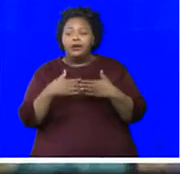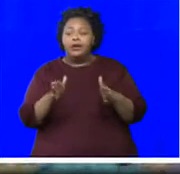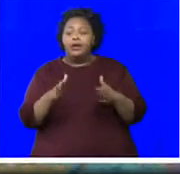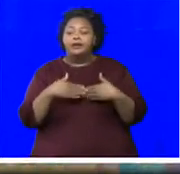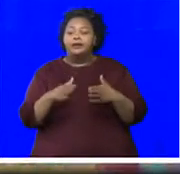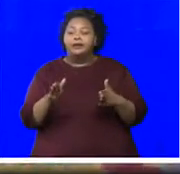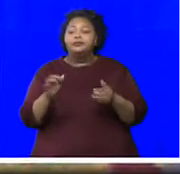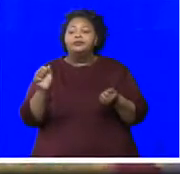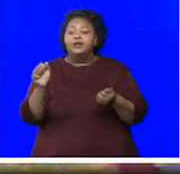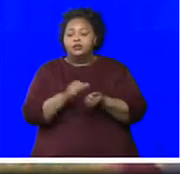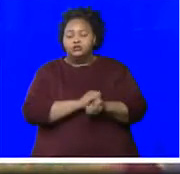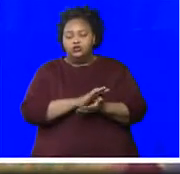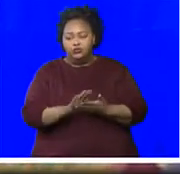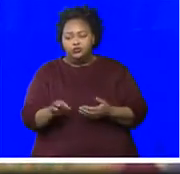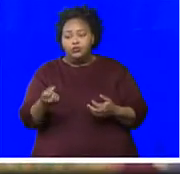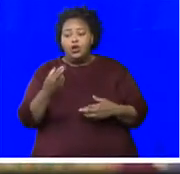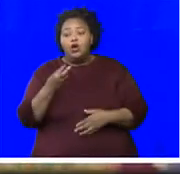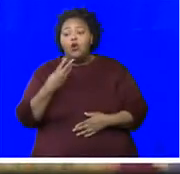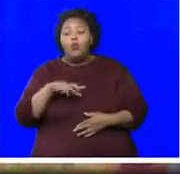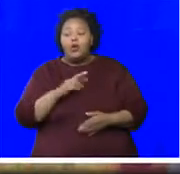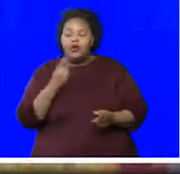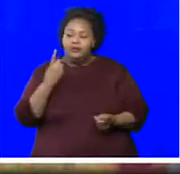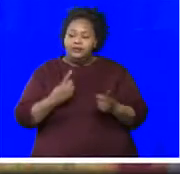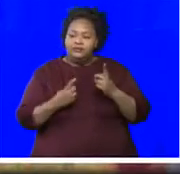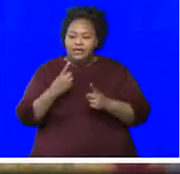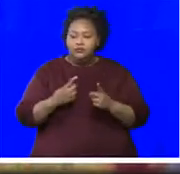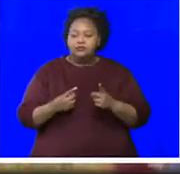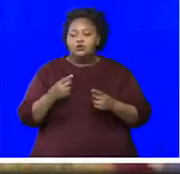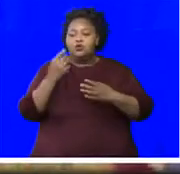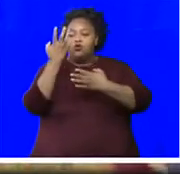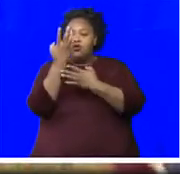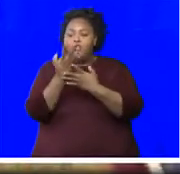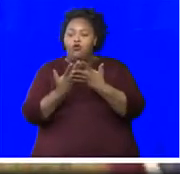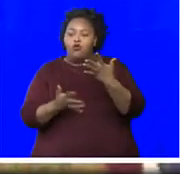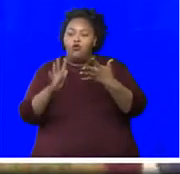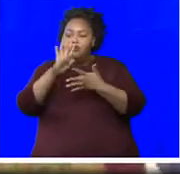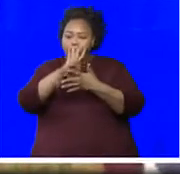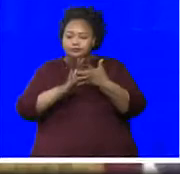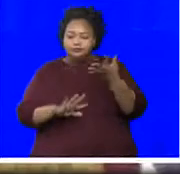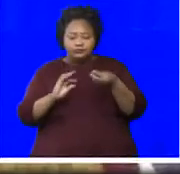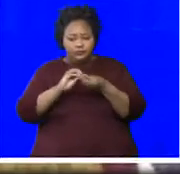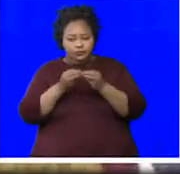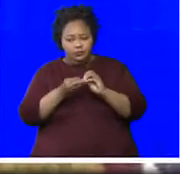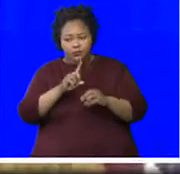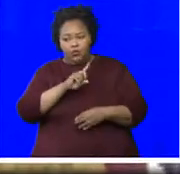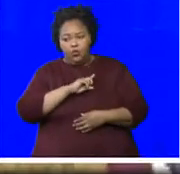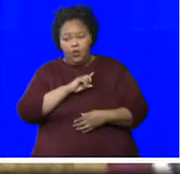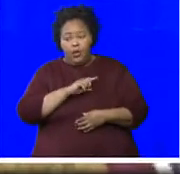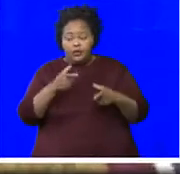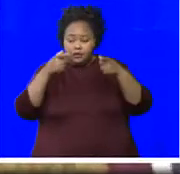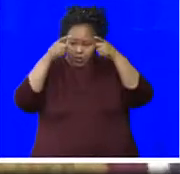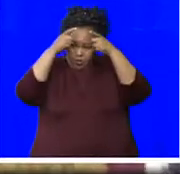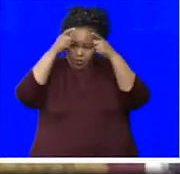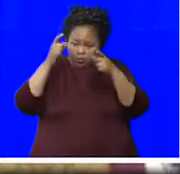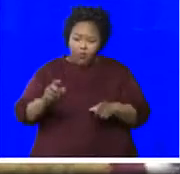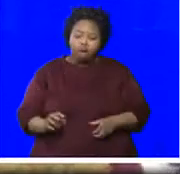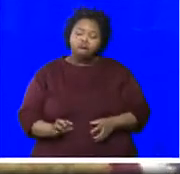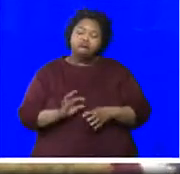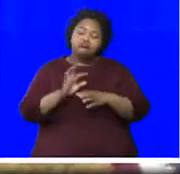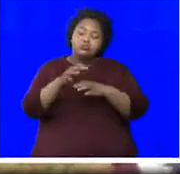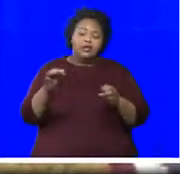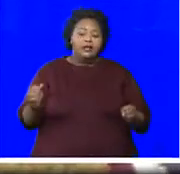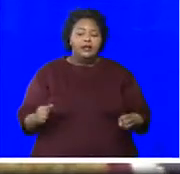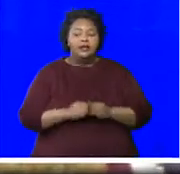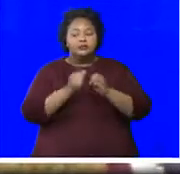Sesiboneke ukuthi simvuse lo fenisi ngoba usidalela tingodi kakhulu.